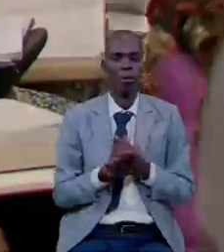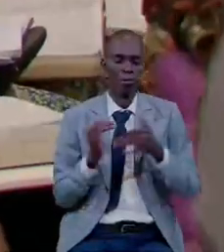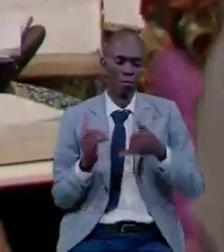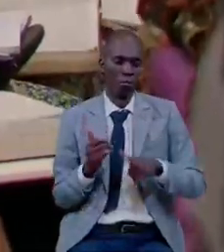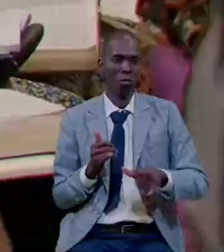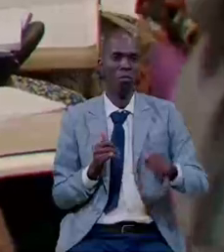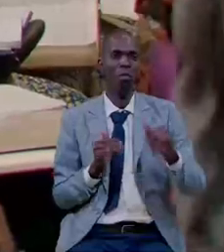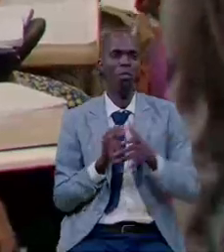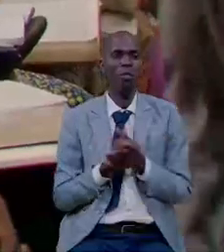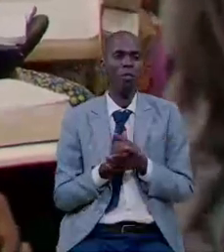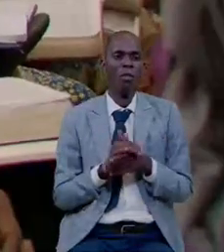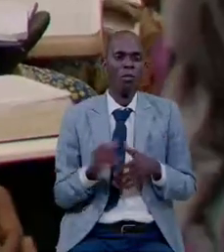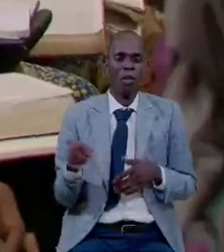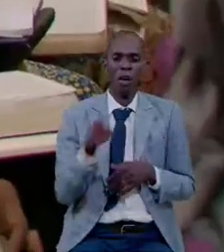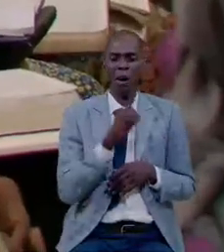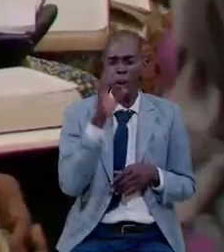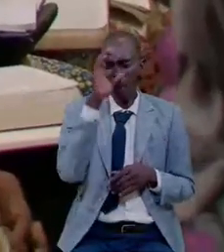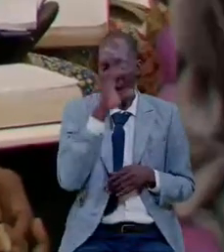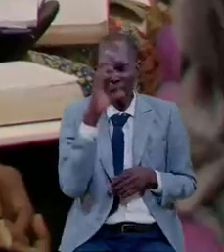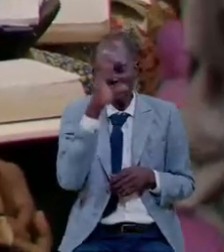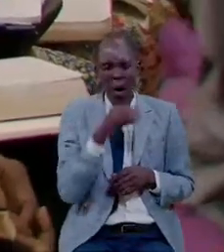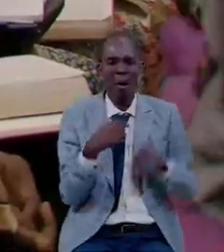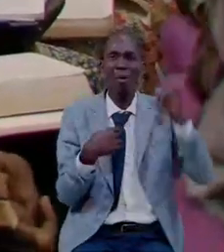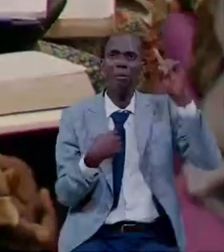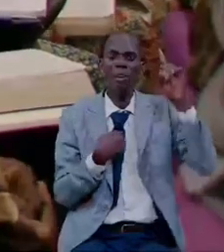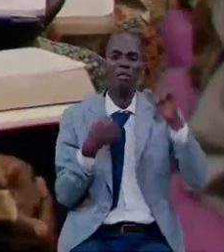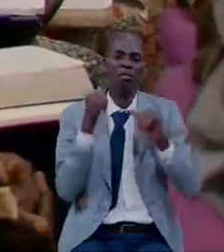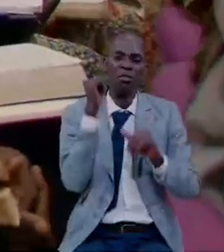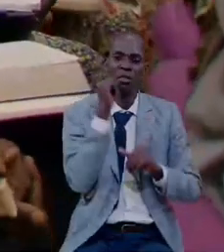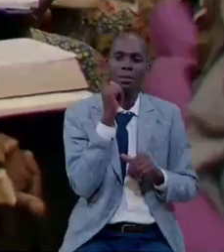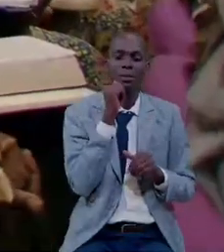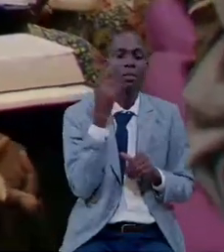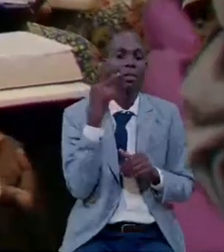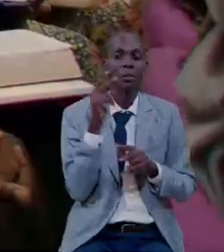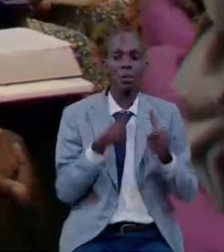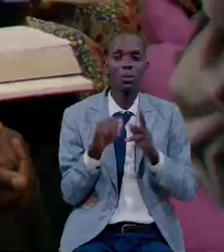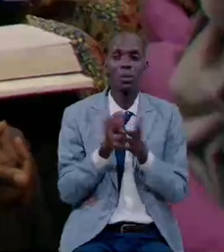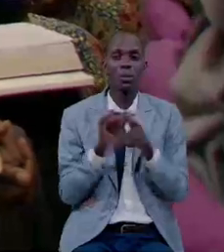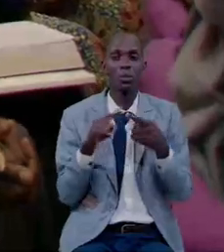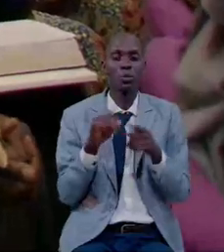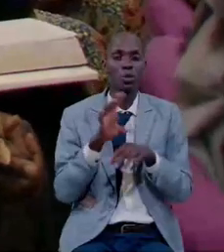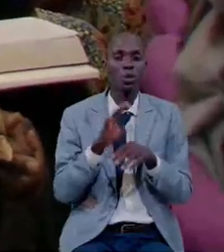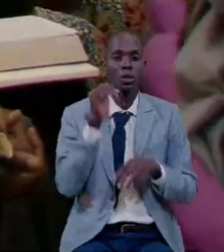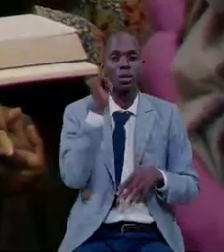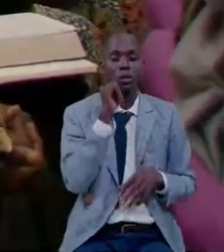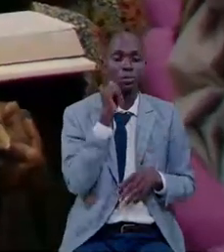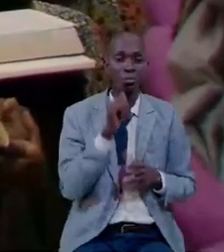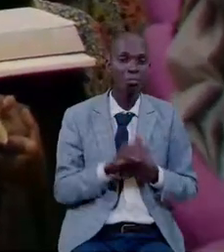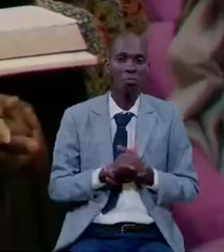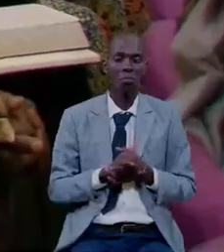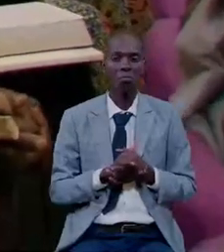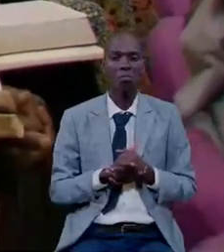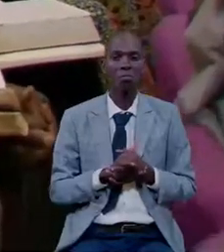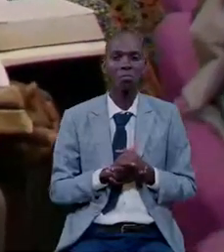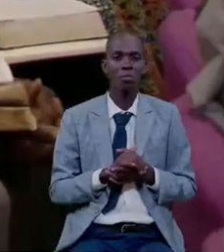Tous les jours, ils me cherchent. Est-ce que vous connaissez les gens qui vont à l'église chaque jour?